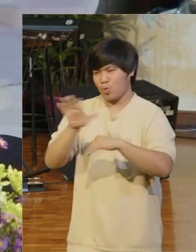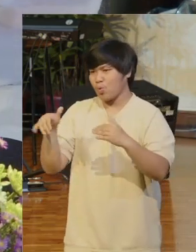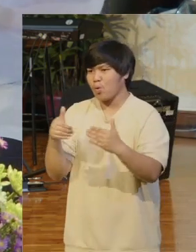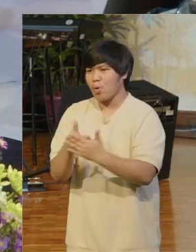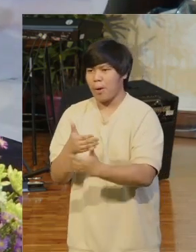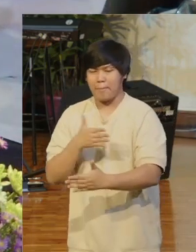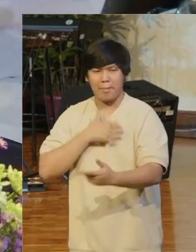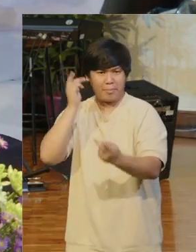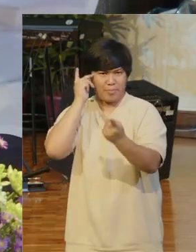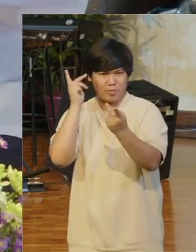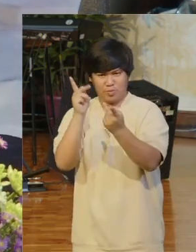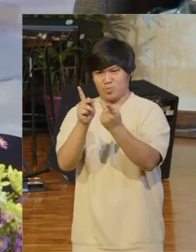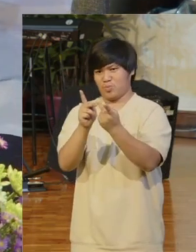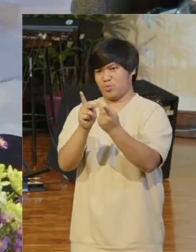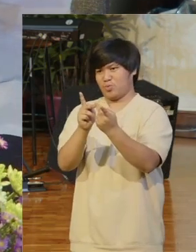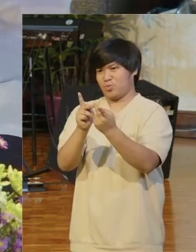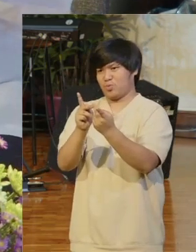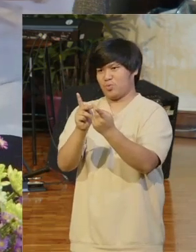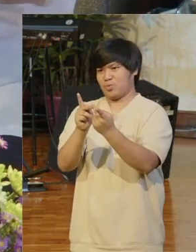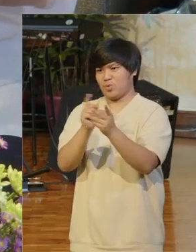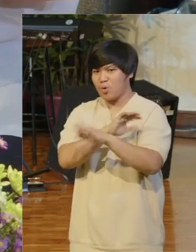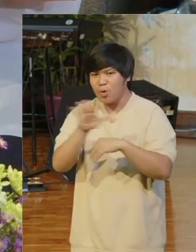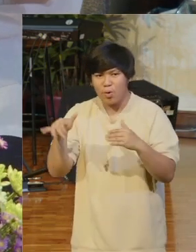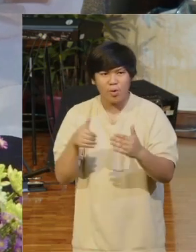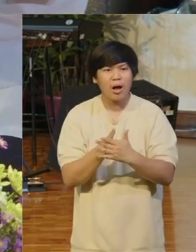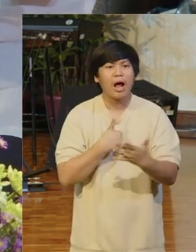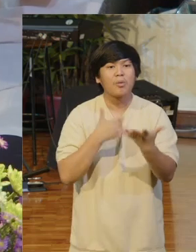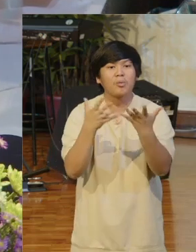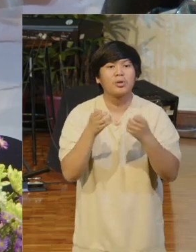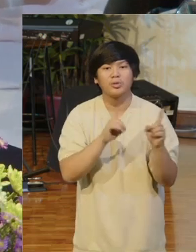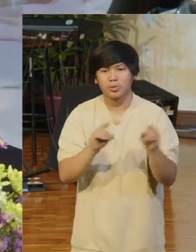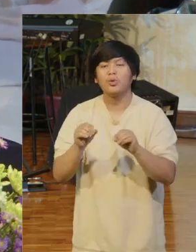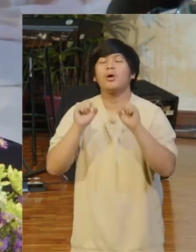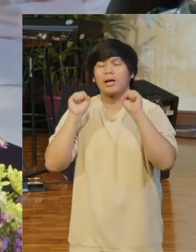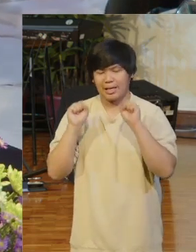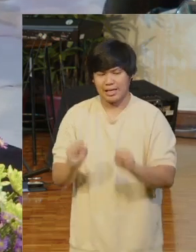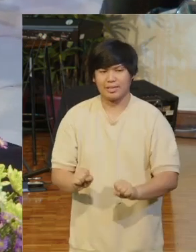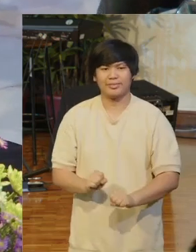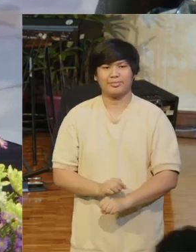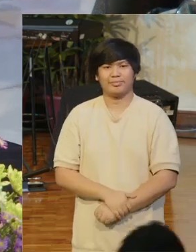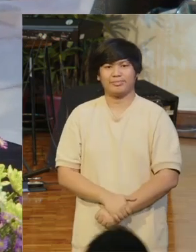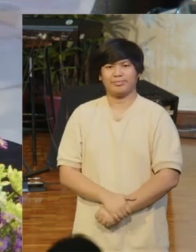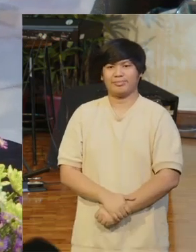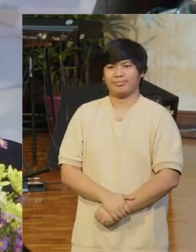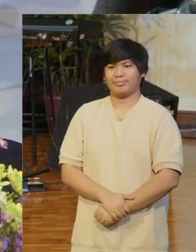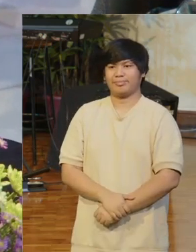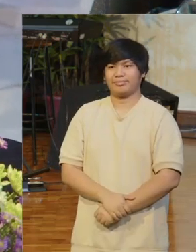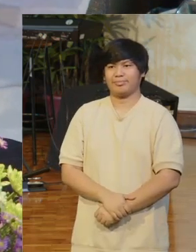my purpose. Gagawin ko ang lahat ng aking layunin.